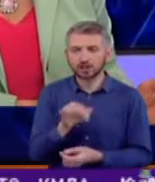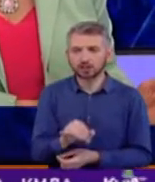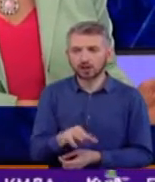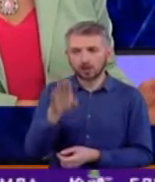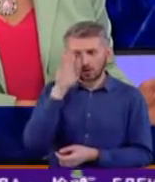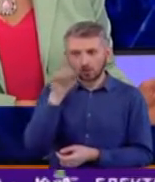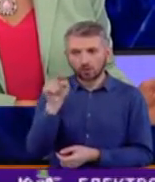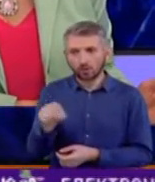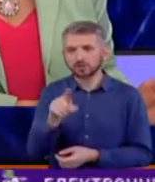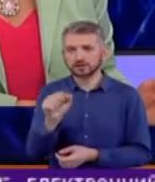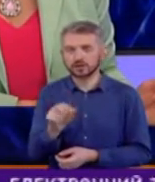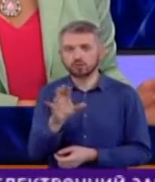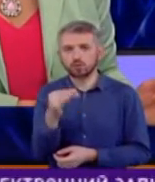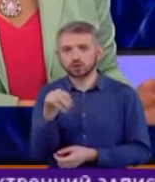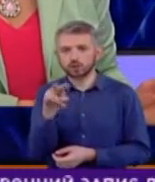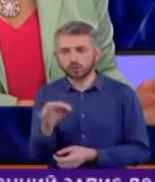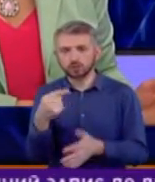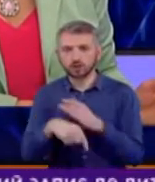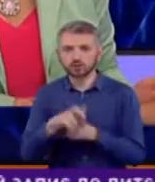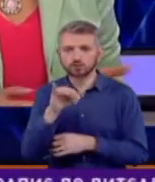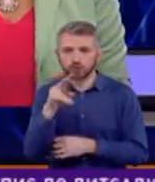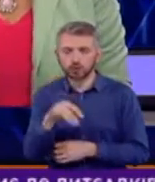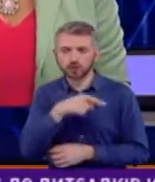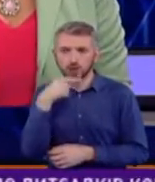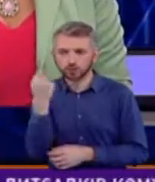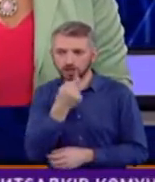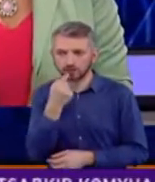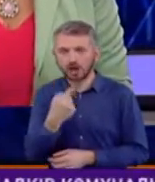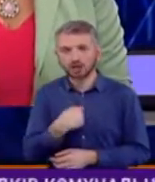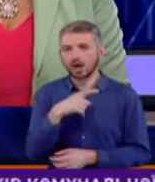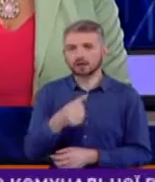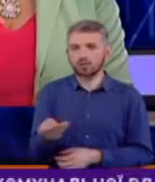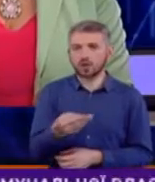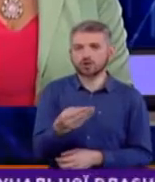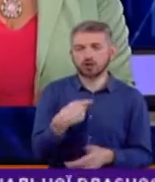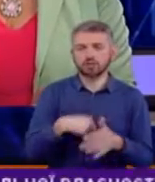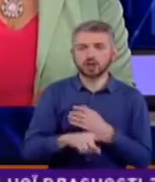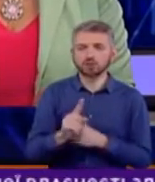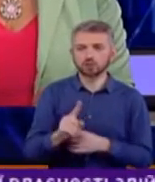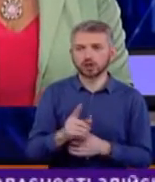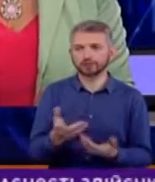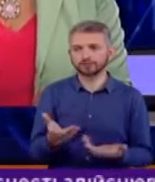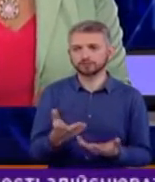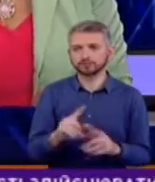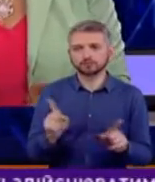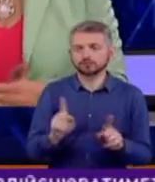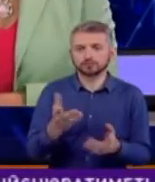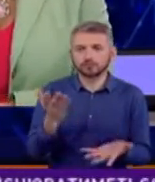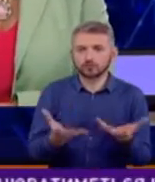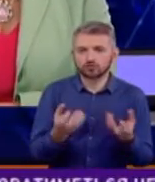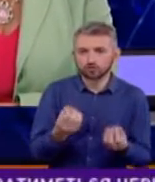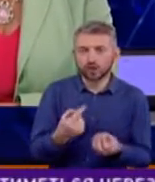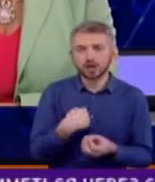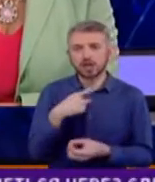за Бойко, потому что Бойко за русский язык, а я за Порошенко, потому что там что-нибудь еще, а я